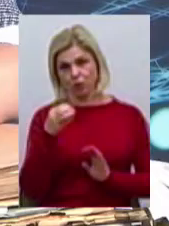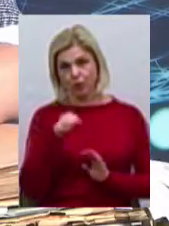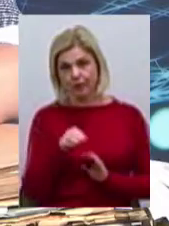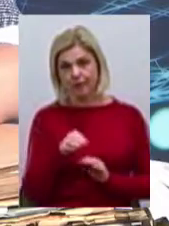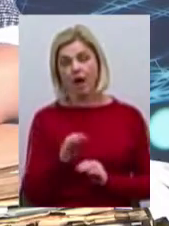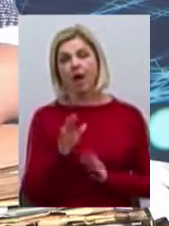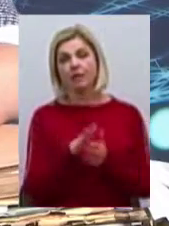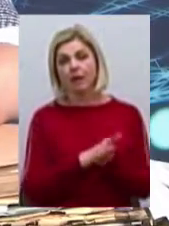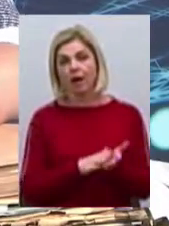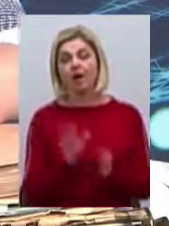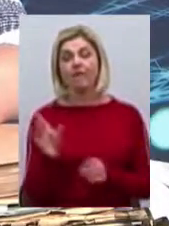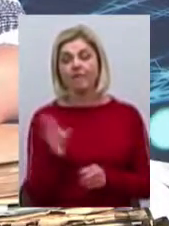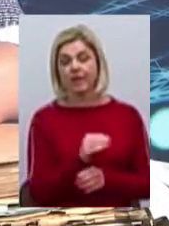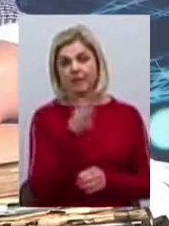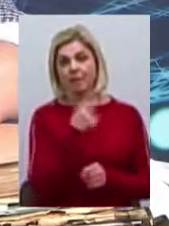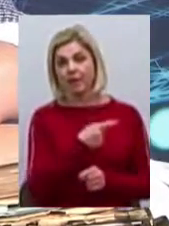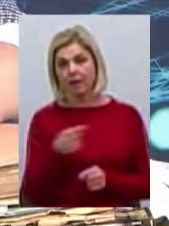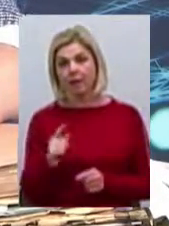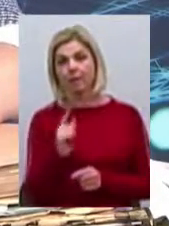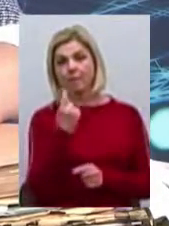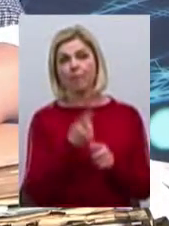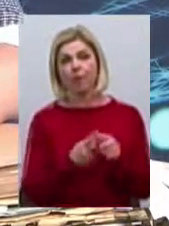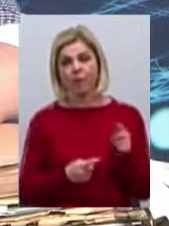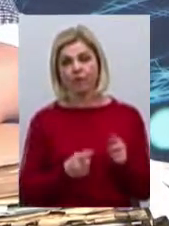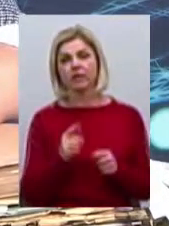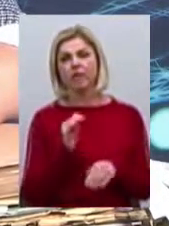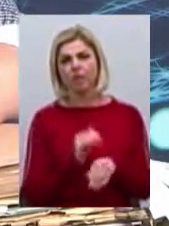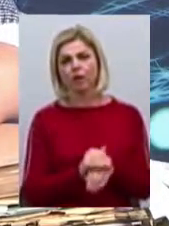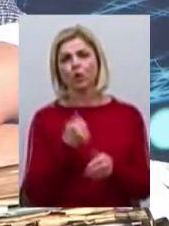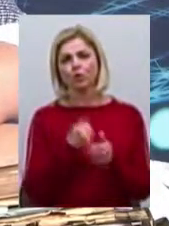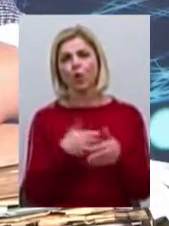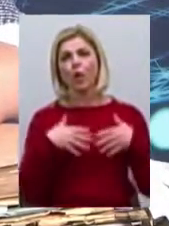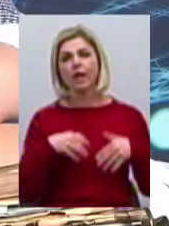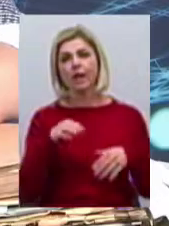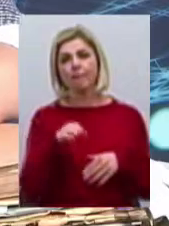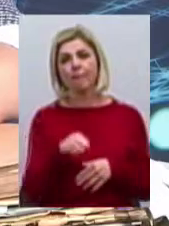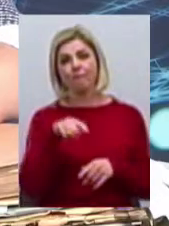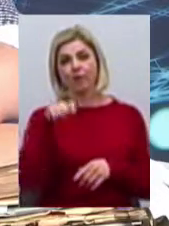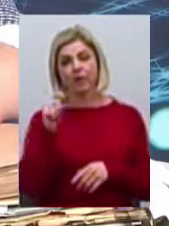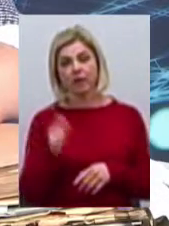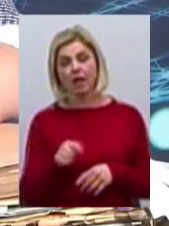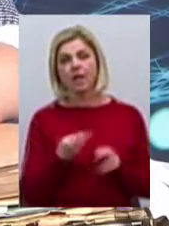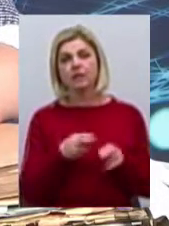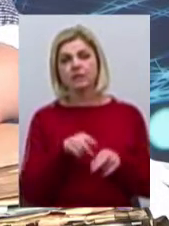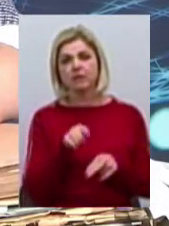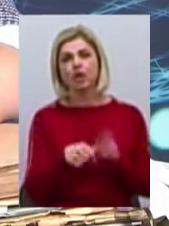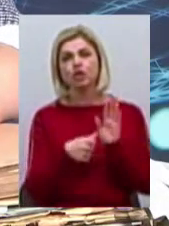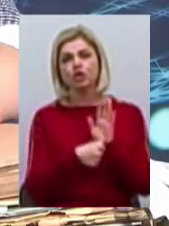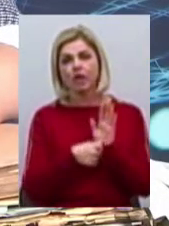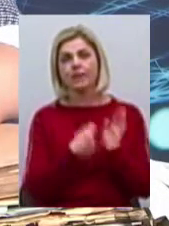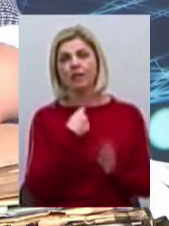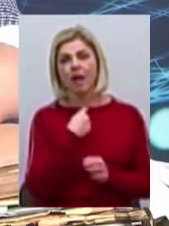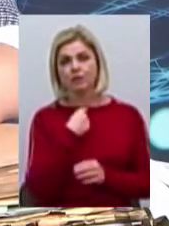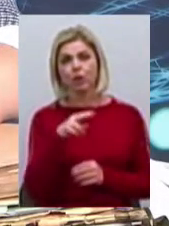Далі весь період, цей перша половина, фактично до Кримської війни, це діє шестигласної думи.